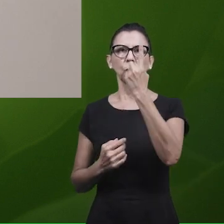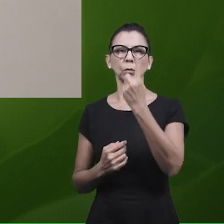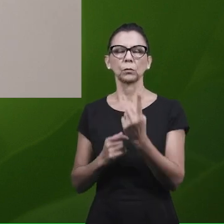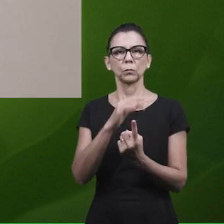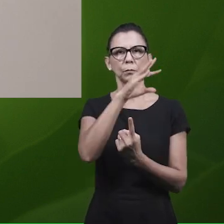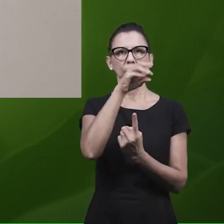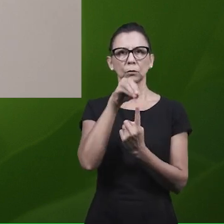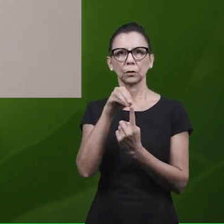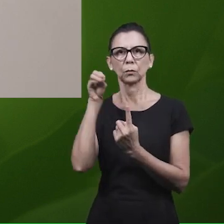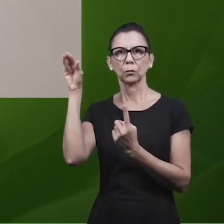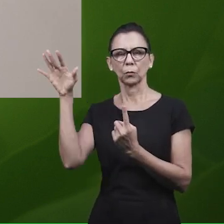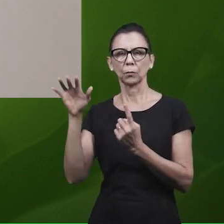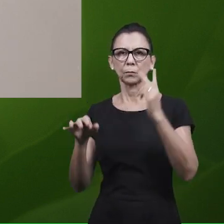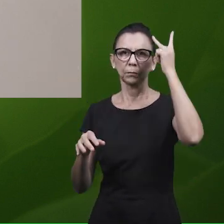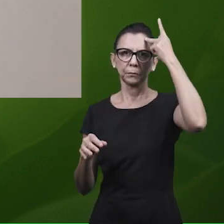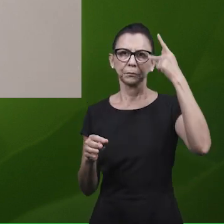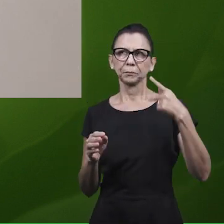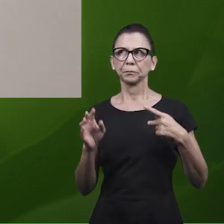médiateur entre Dieu et les hommes.